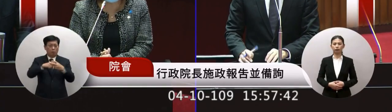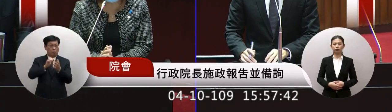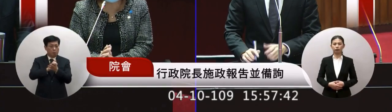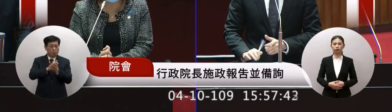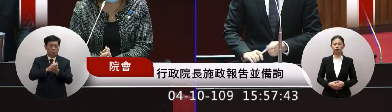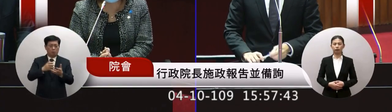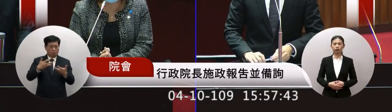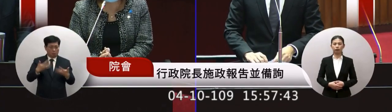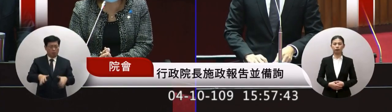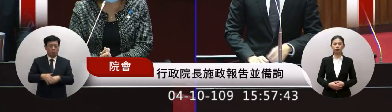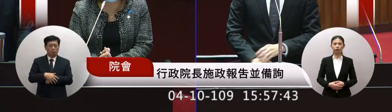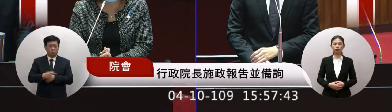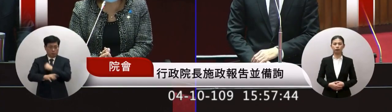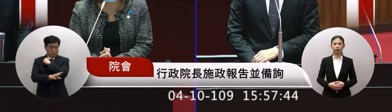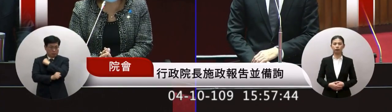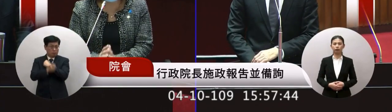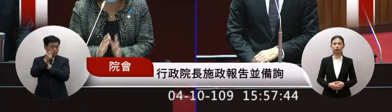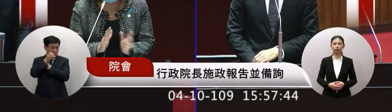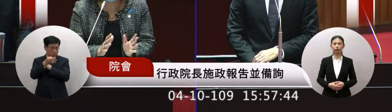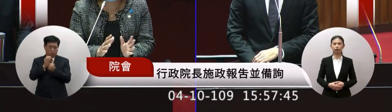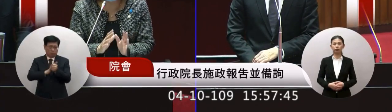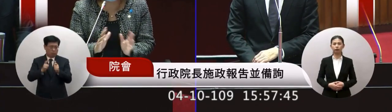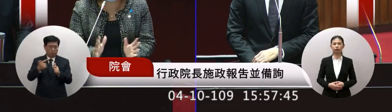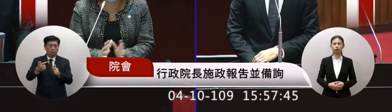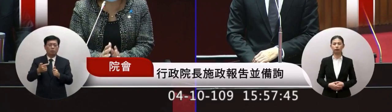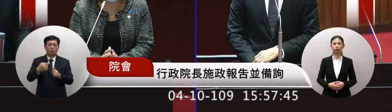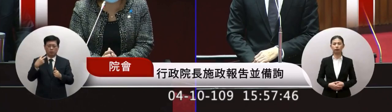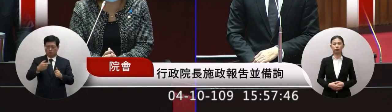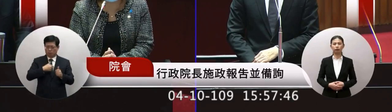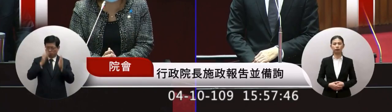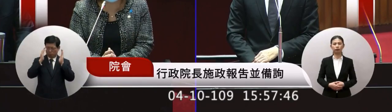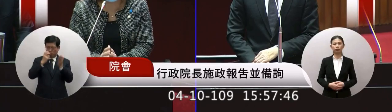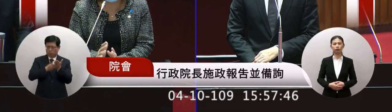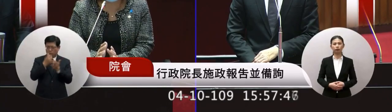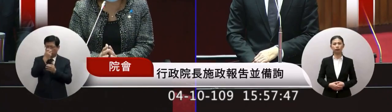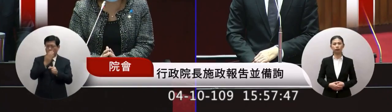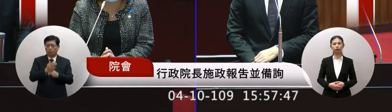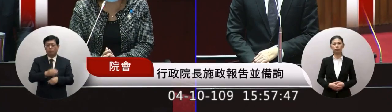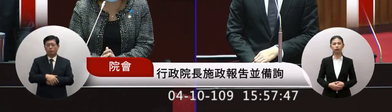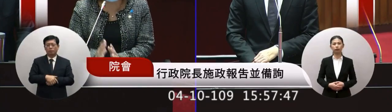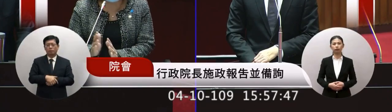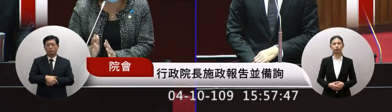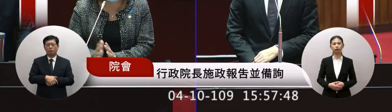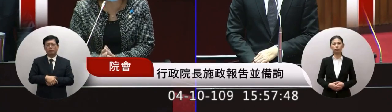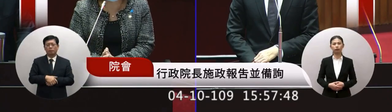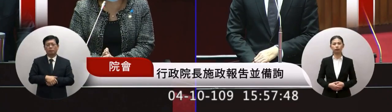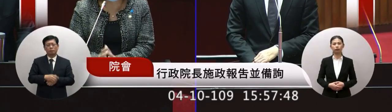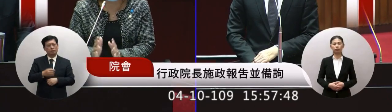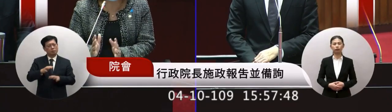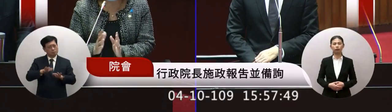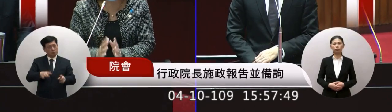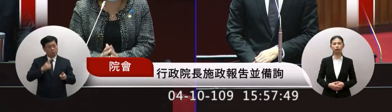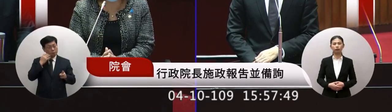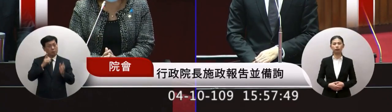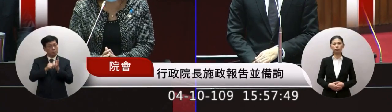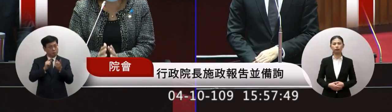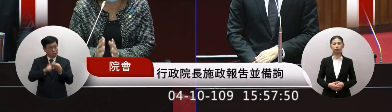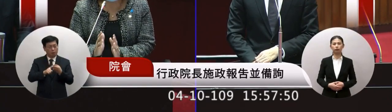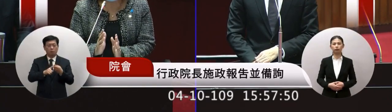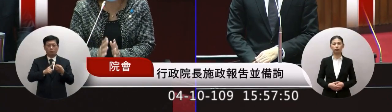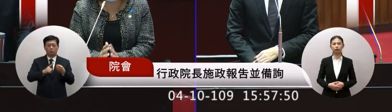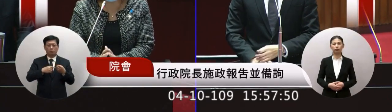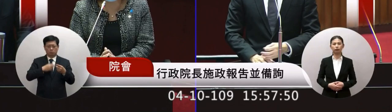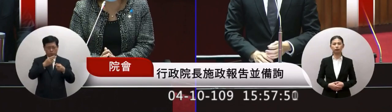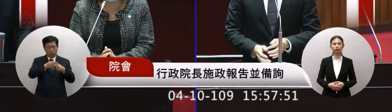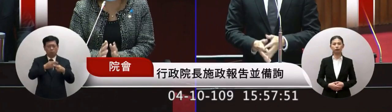啊，因为是基本工资这个部分，啊，所以伊嘛真慎重来处理啦吼。啊，所以我嘛应该适当的时间，我相